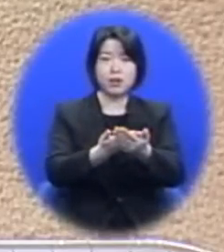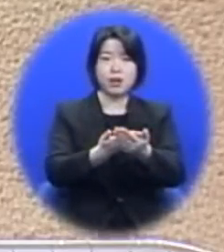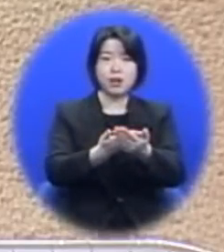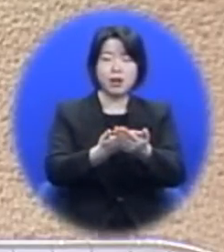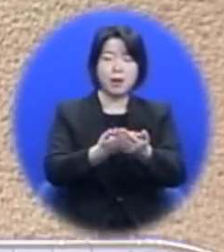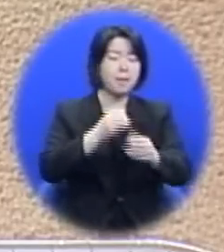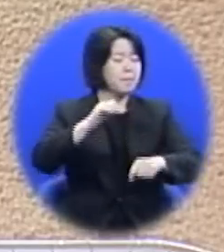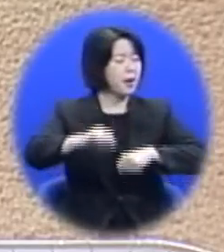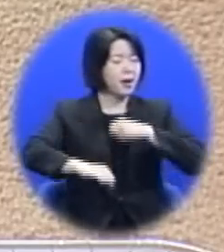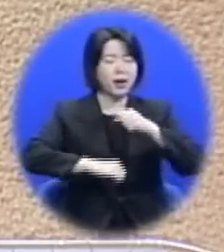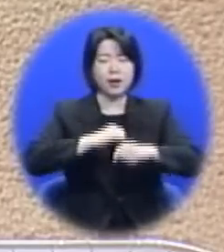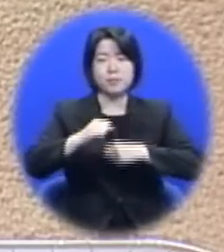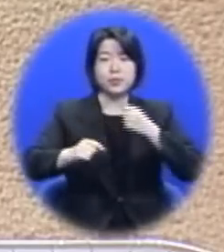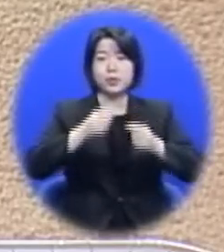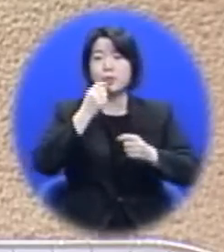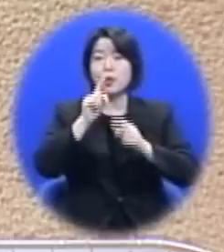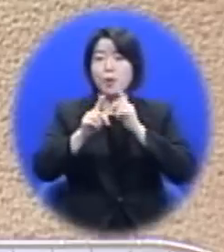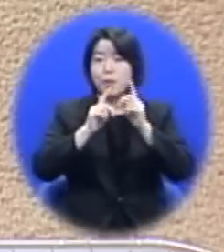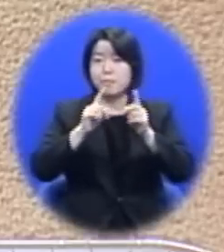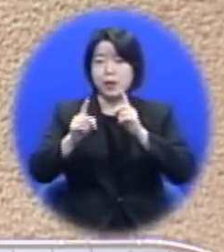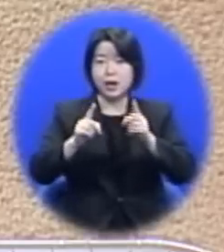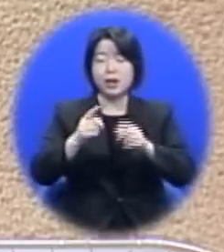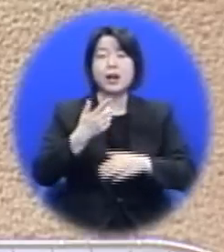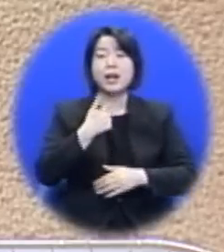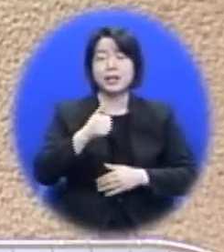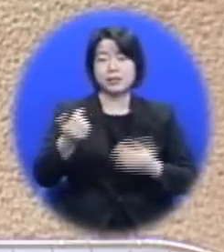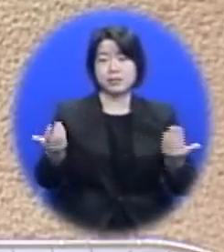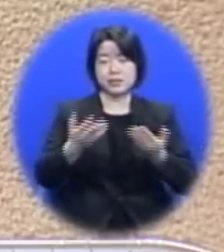함부로 말했던 일이 많습니다.